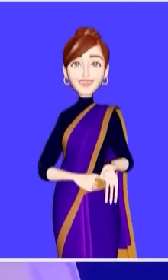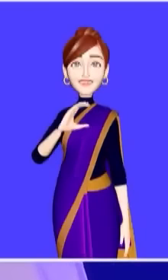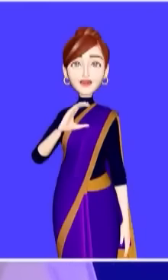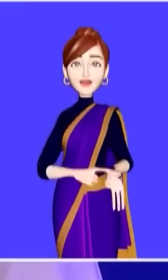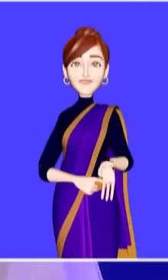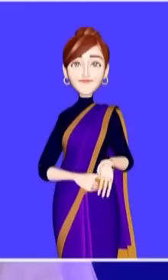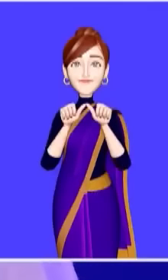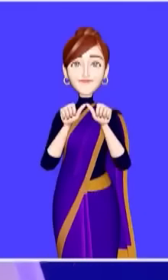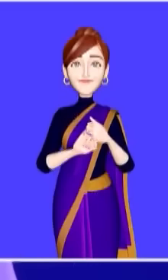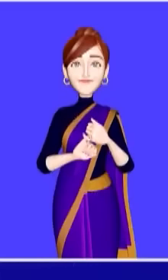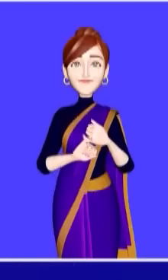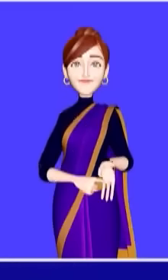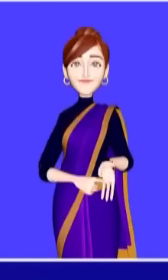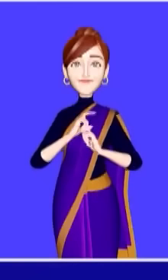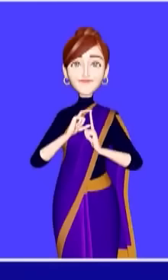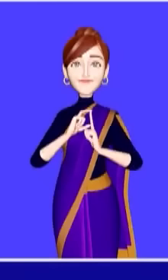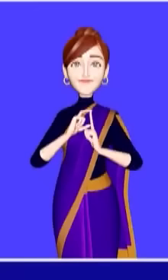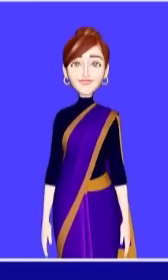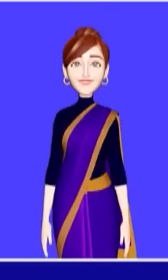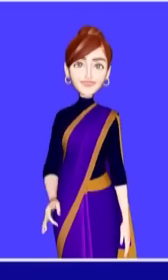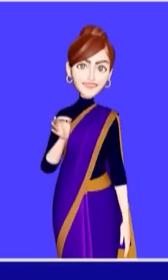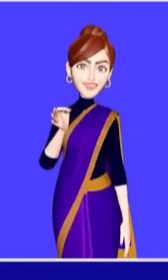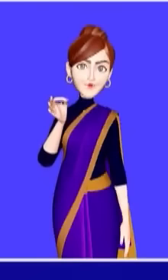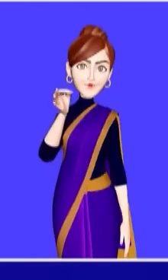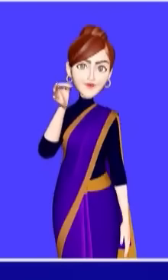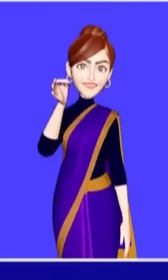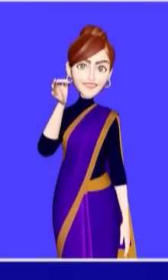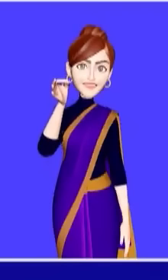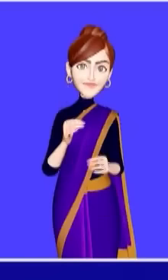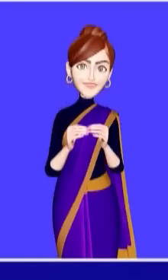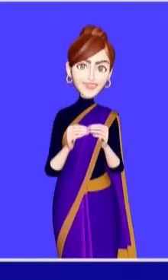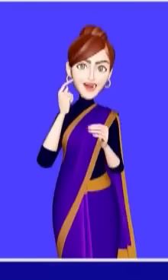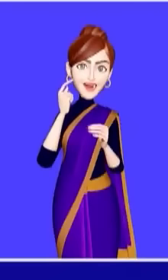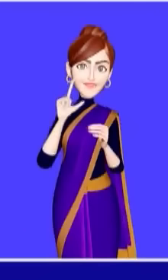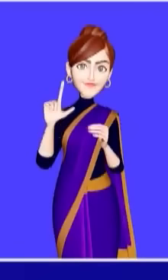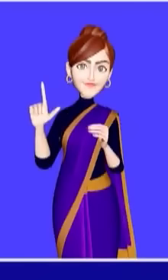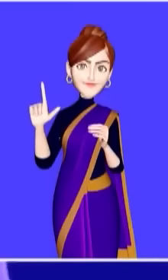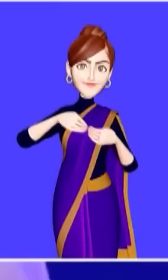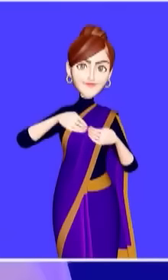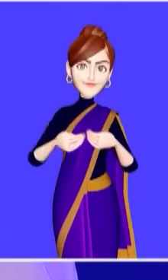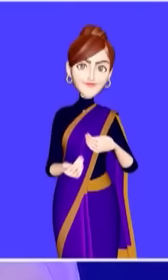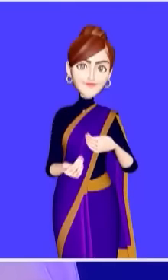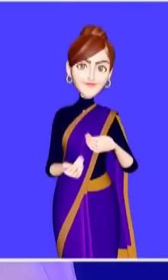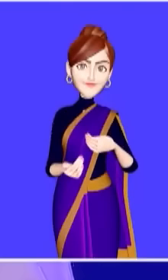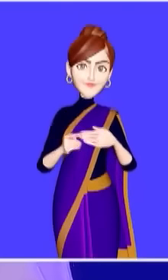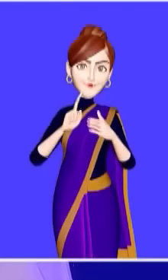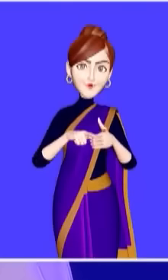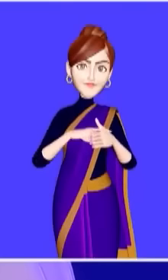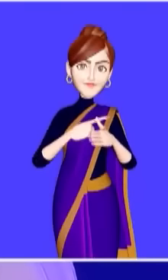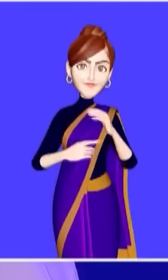इंक्लूसिव, ट्रस्टेड और ह्यूमन सेंट्रिक होगा। अगर हम मिलकर आगे